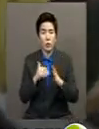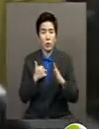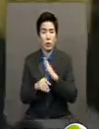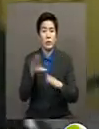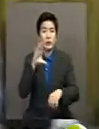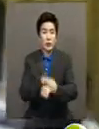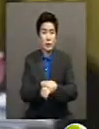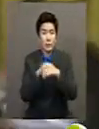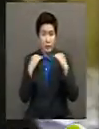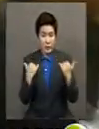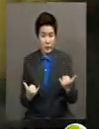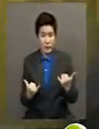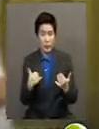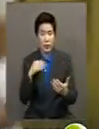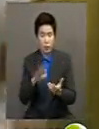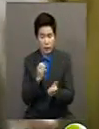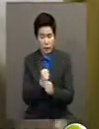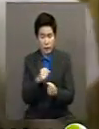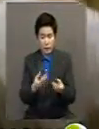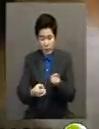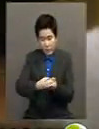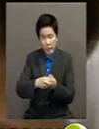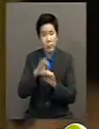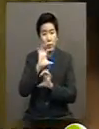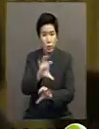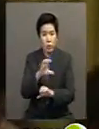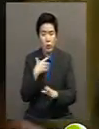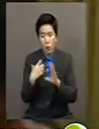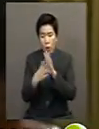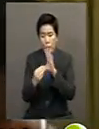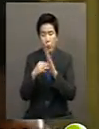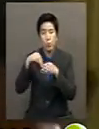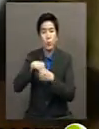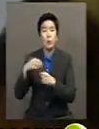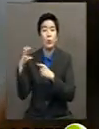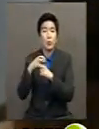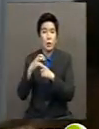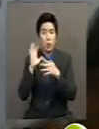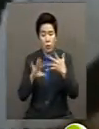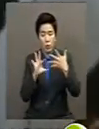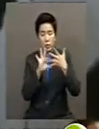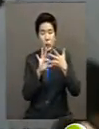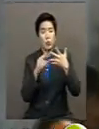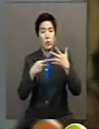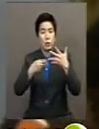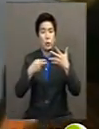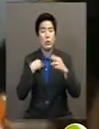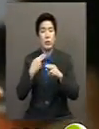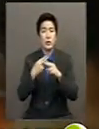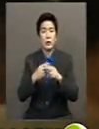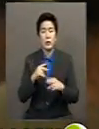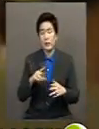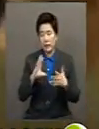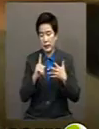ไปจับกุมบ่อนแห่งนี ้ ปรากฏว่าไปอบรมที่พัทยานะฮะสองท่านก็คือพันตำรวจเอกช